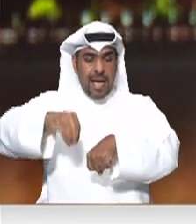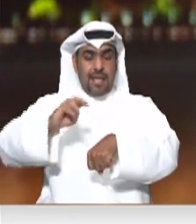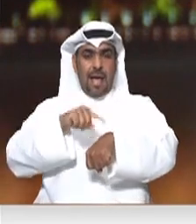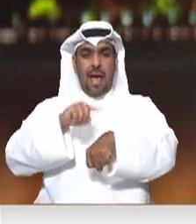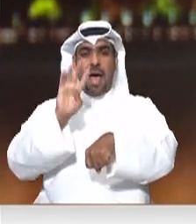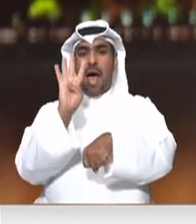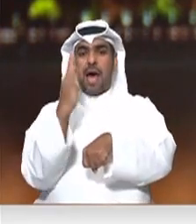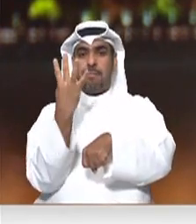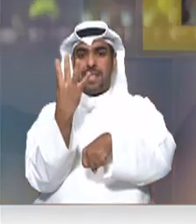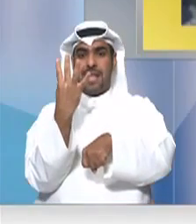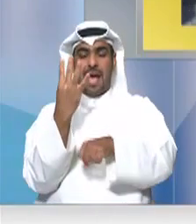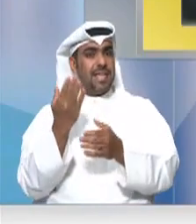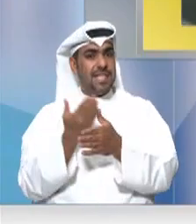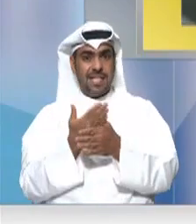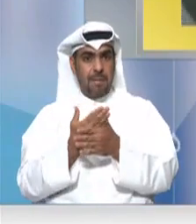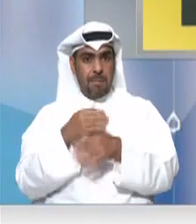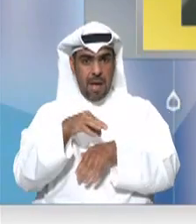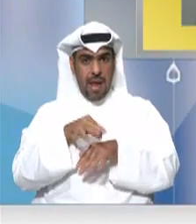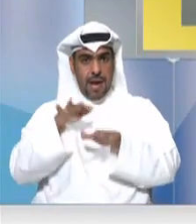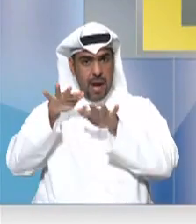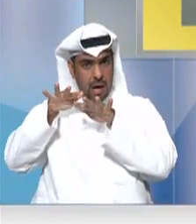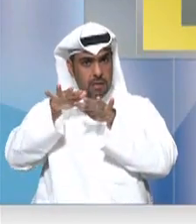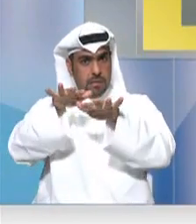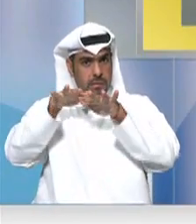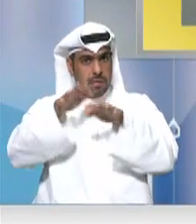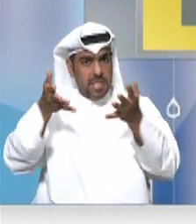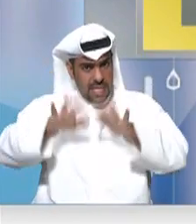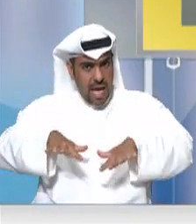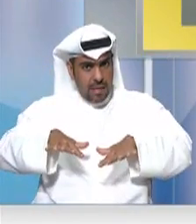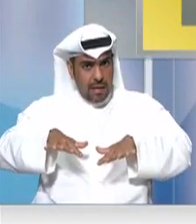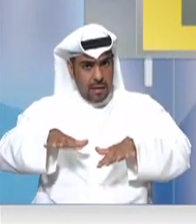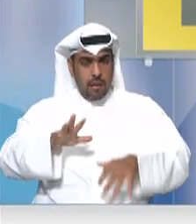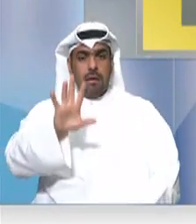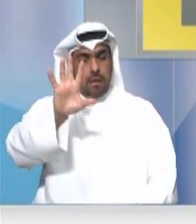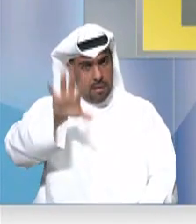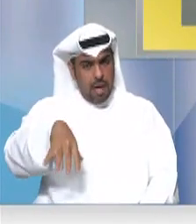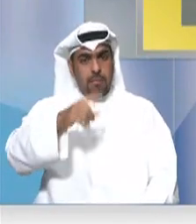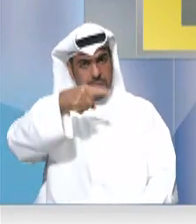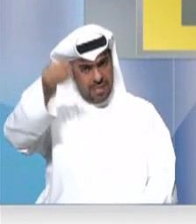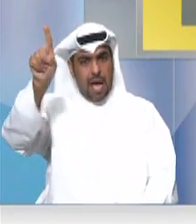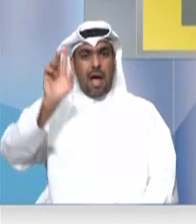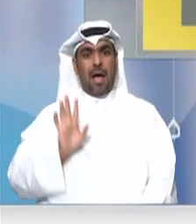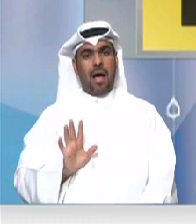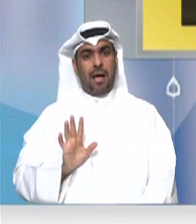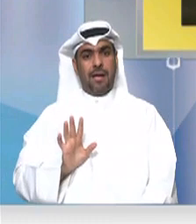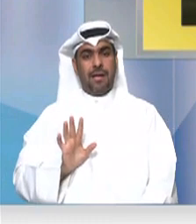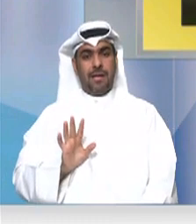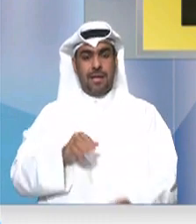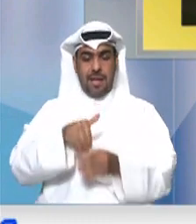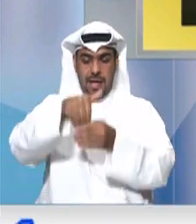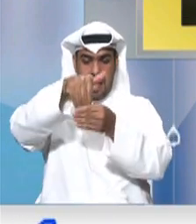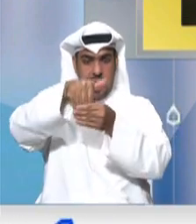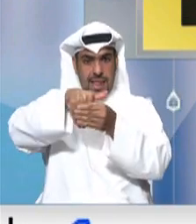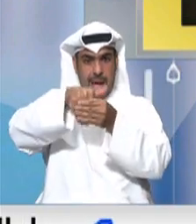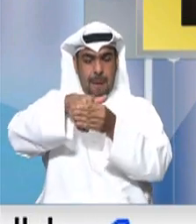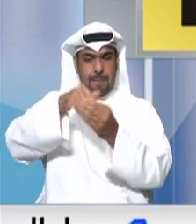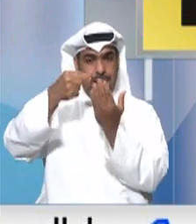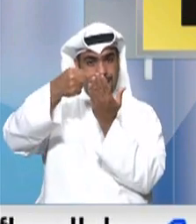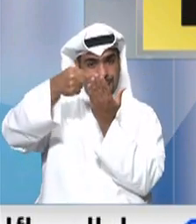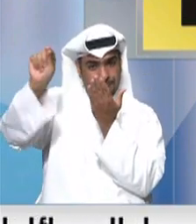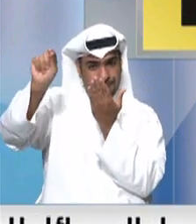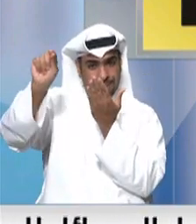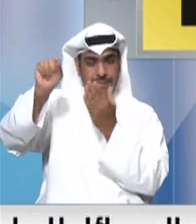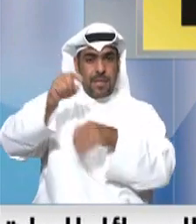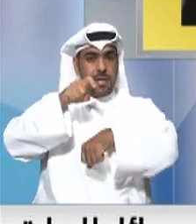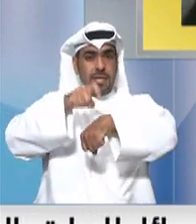بالتأكيد هي كذلك، لأن بداية الصباح عندما فتحت صناديق الاقتراع عند الساعة 8 صباحا بتوقيت العاصمة